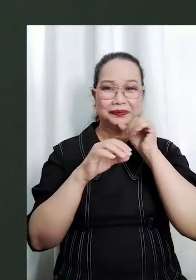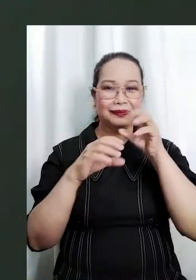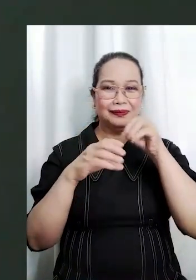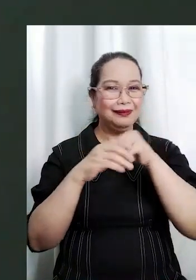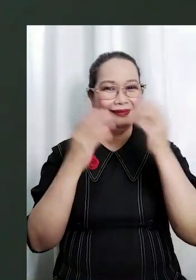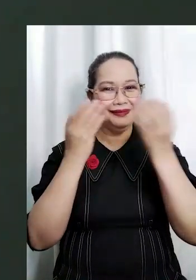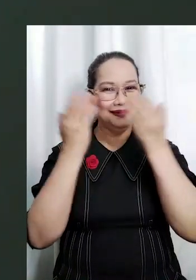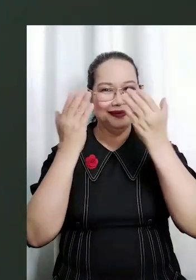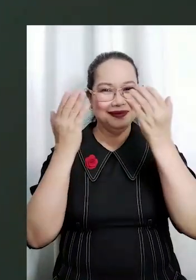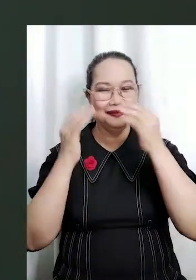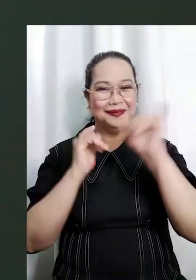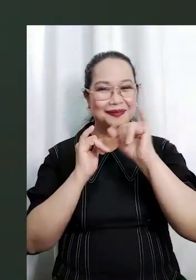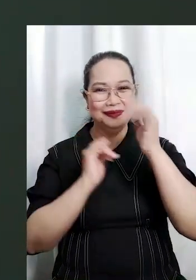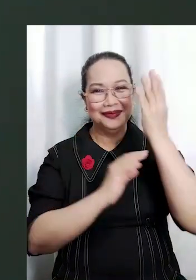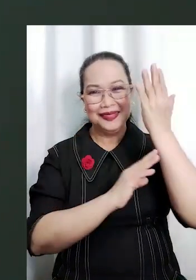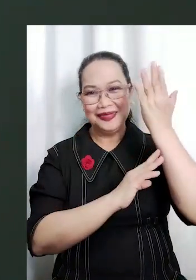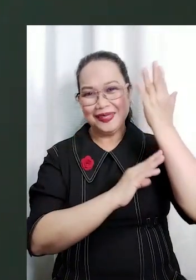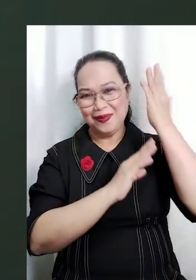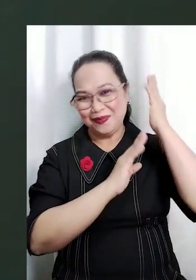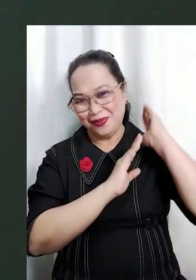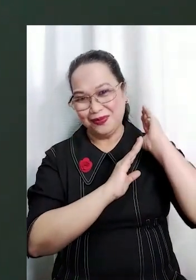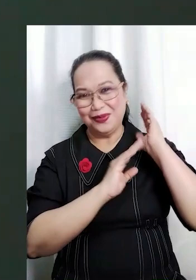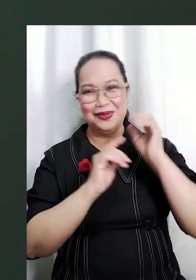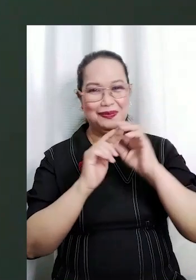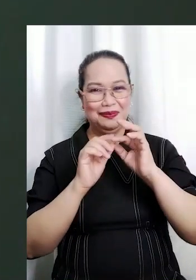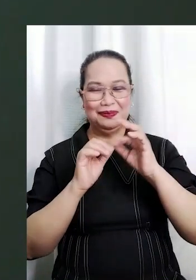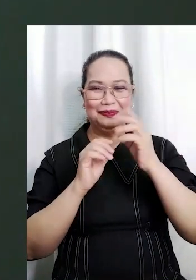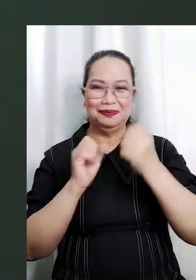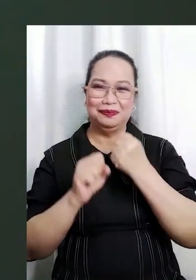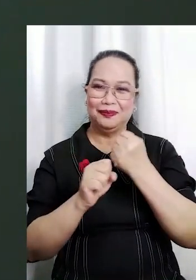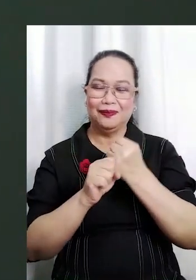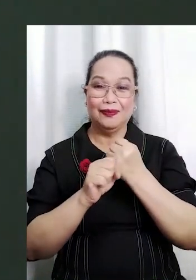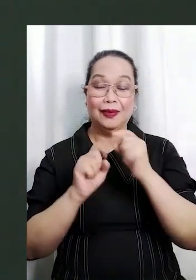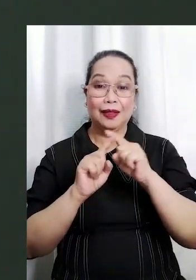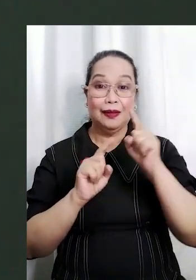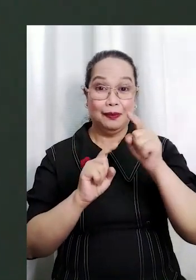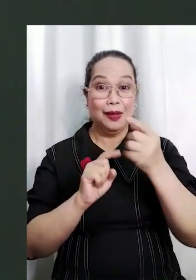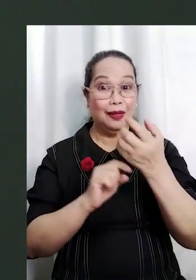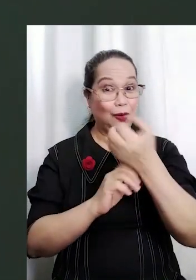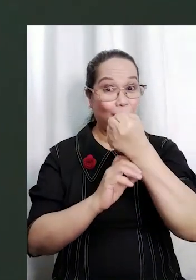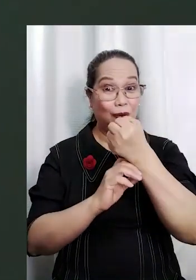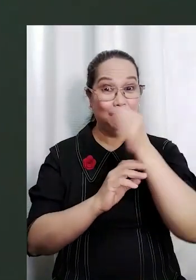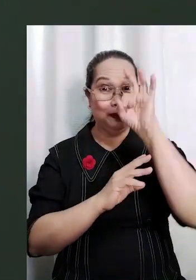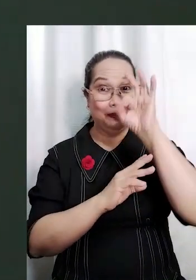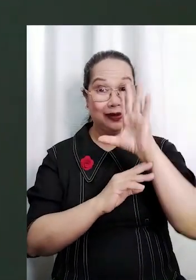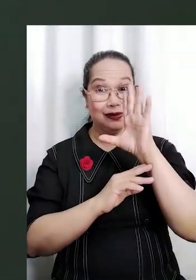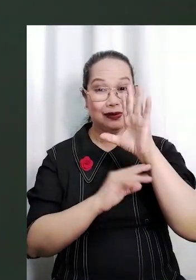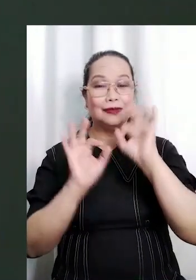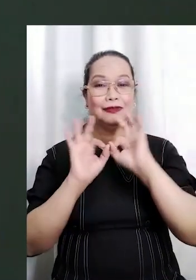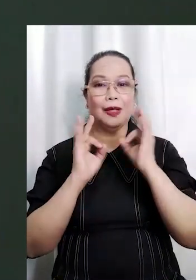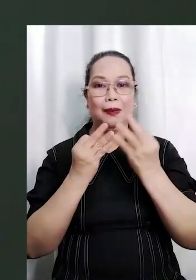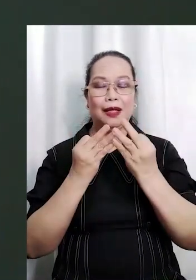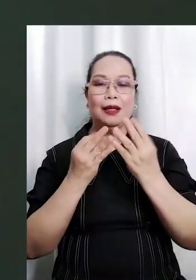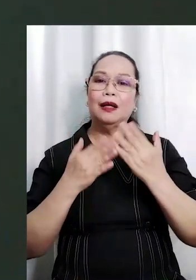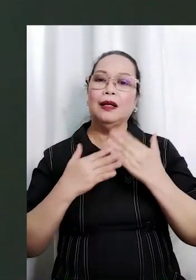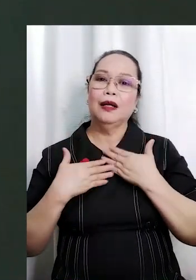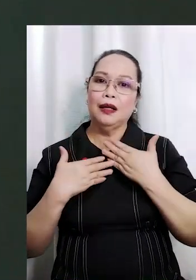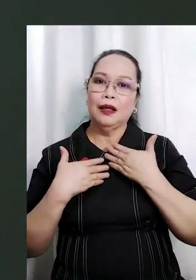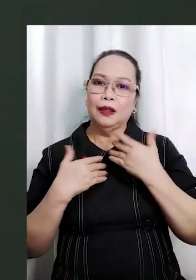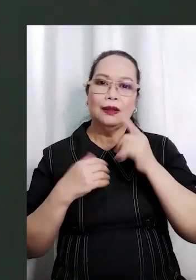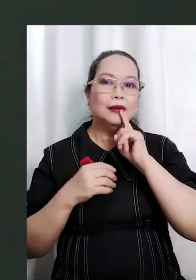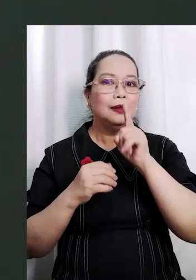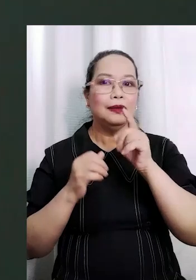na nagse-celebrate ng katulad ng nakasanayan natin. Pero sa aming pamilya, nakakatuwa,